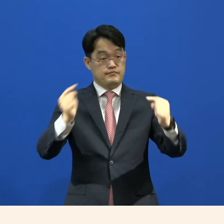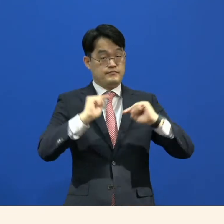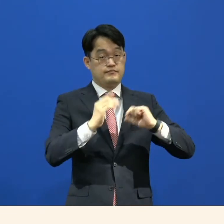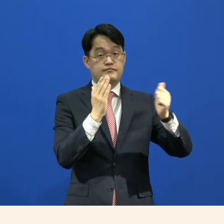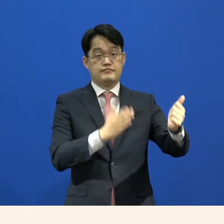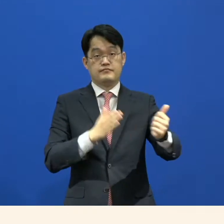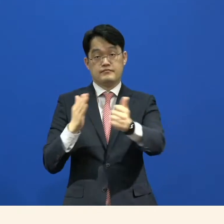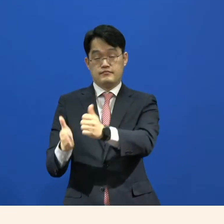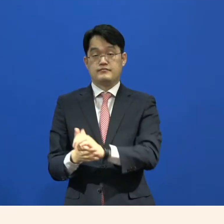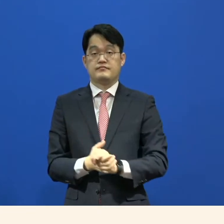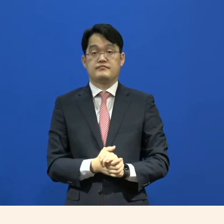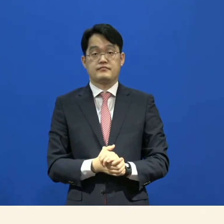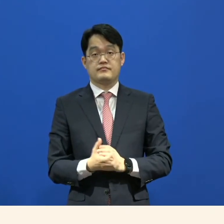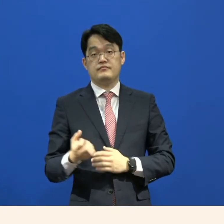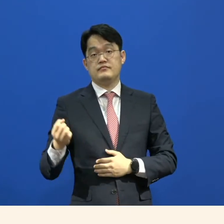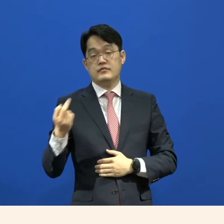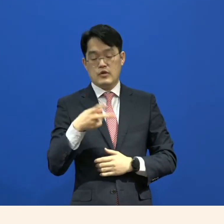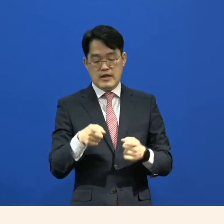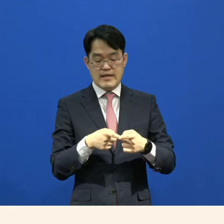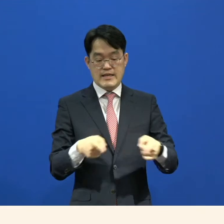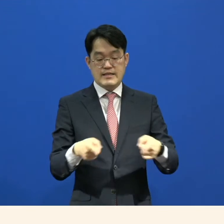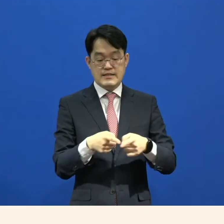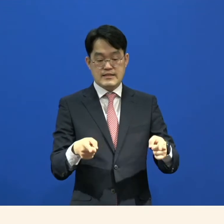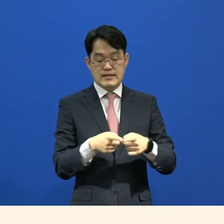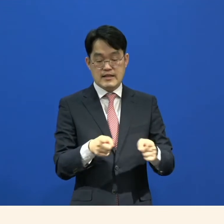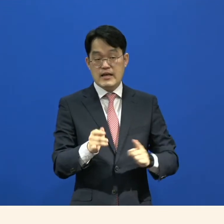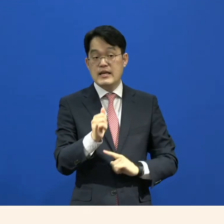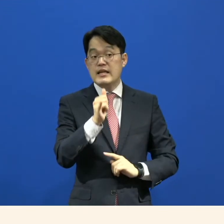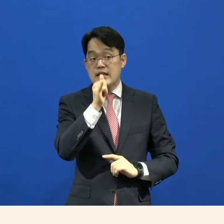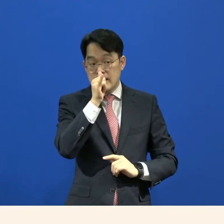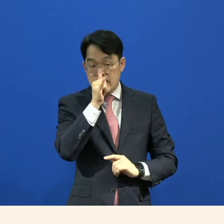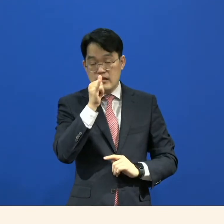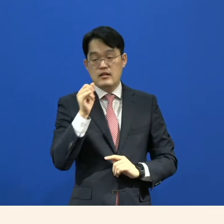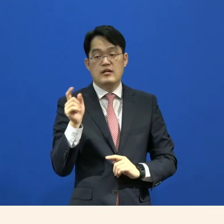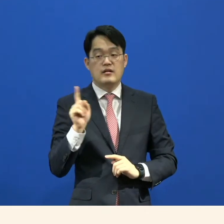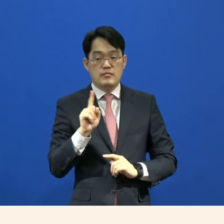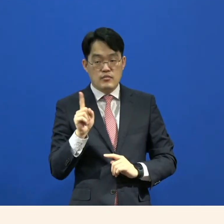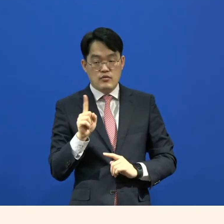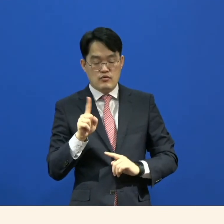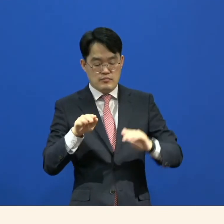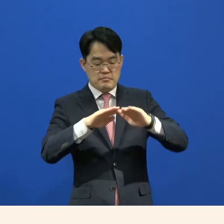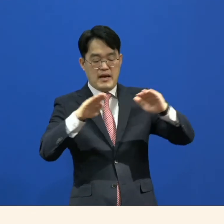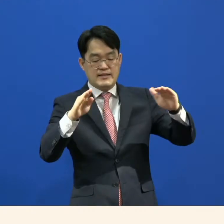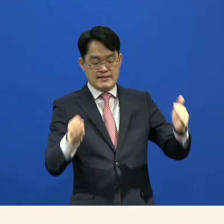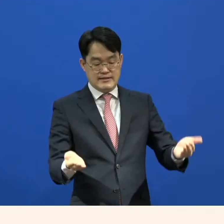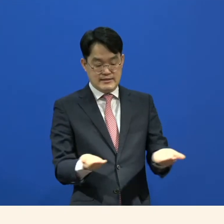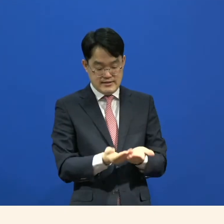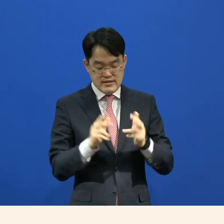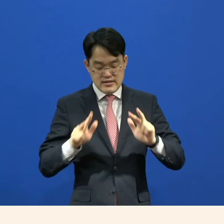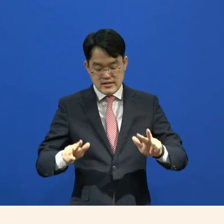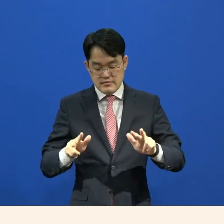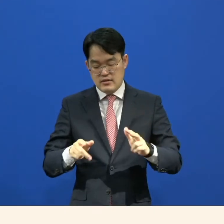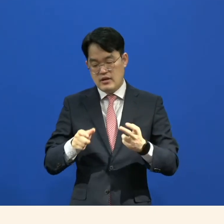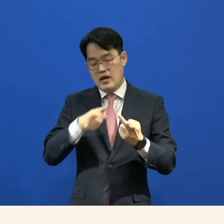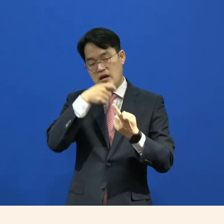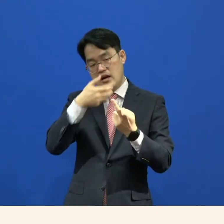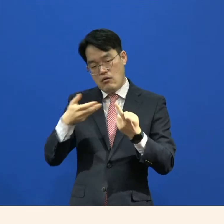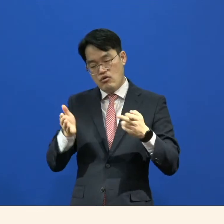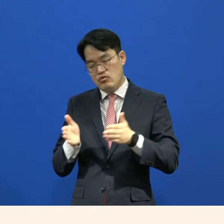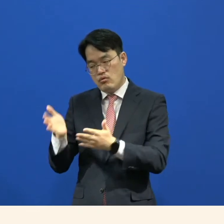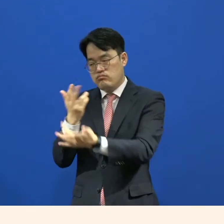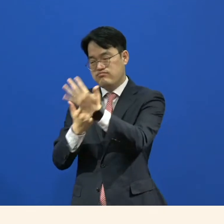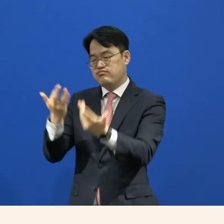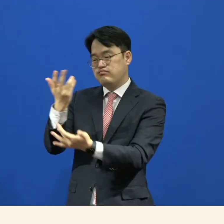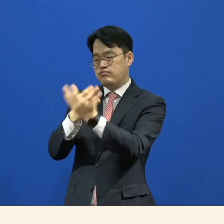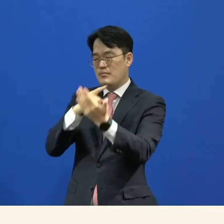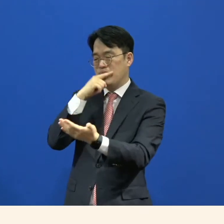위디오 박스는 이번에 울진, 강릉, 산불 이재민들에게 전달될 박스들입니다. 여러분들이 많이